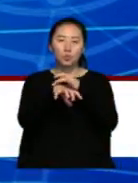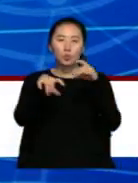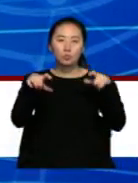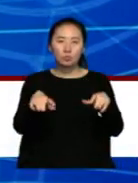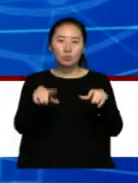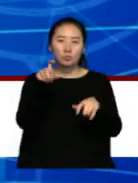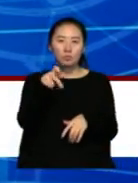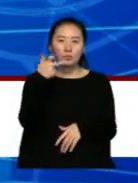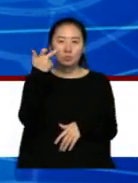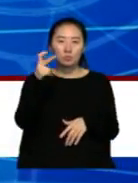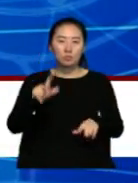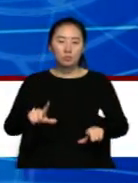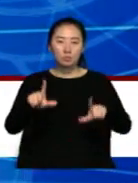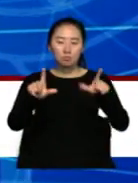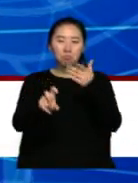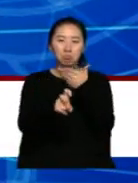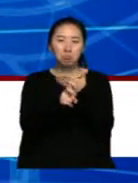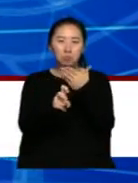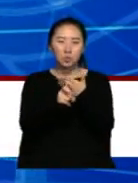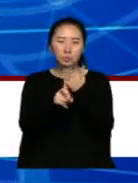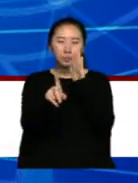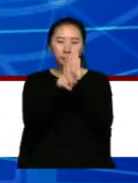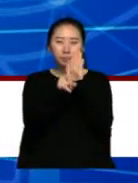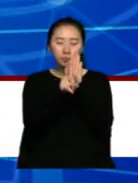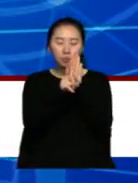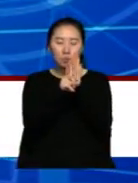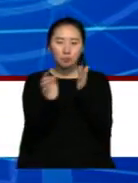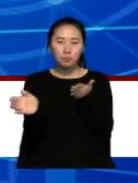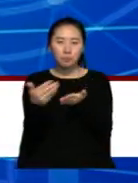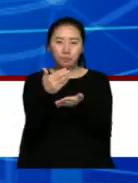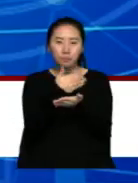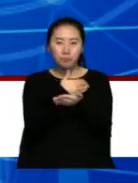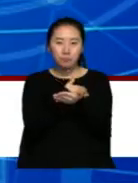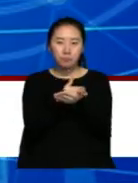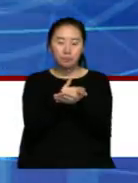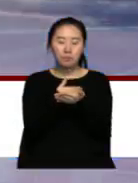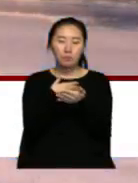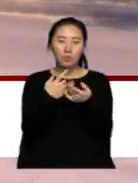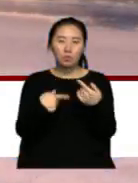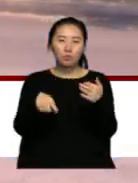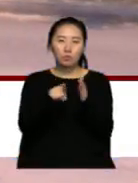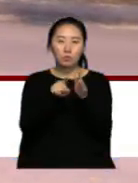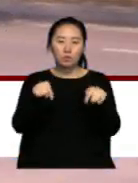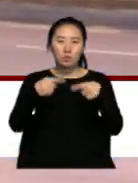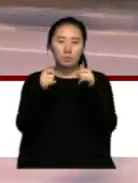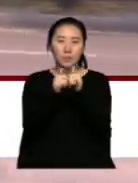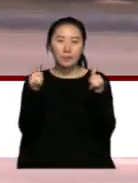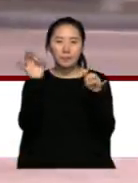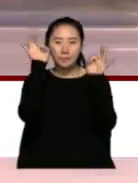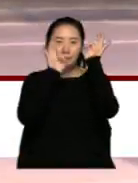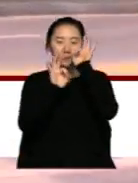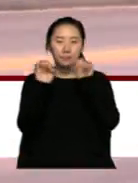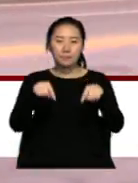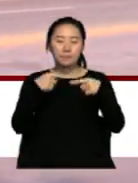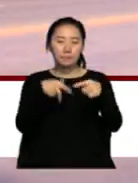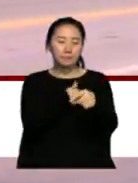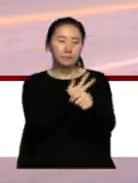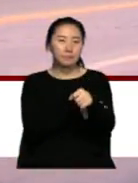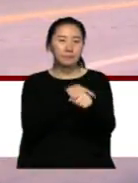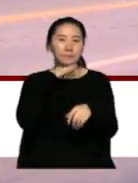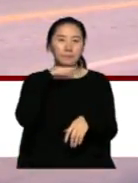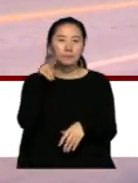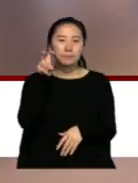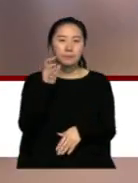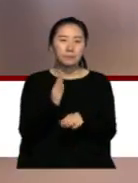종로구가 17일까지 불법 유동 광고물 수거 보상제를 위한 참여자를 모집합니다. 참여 자격은 만